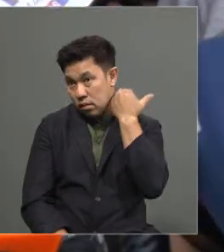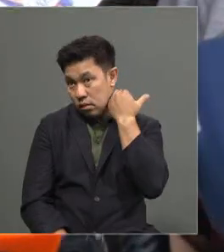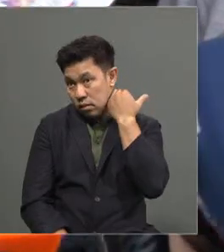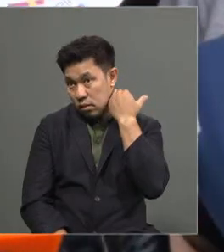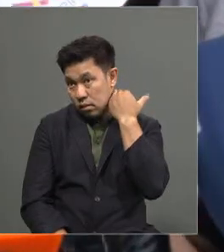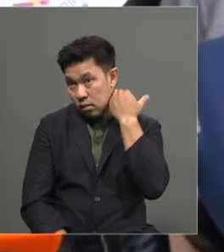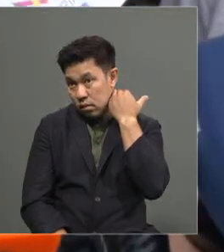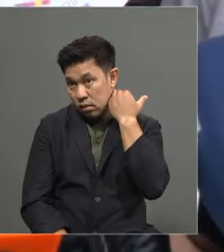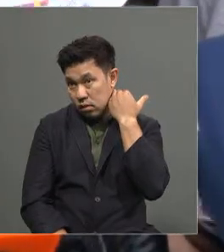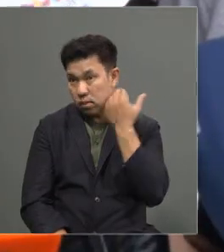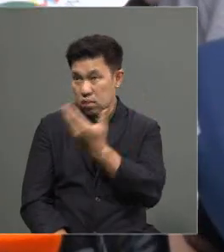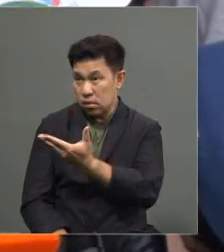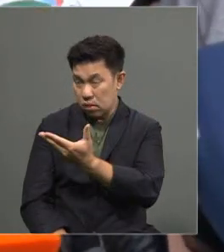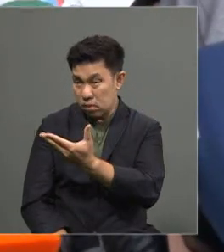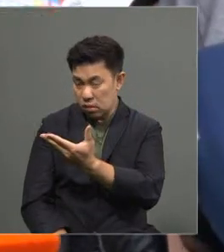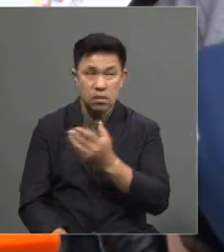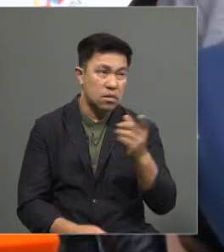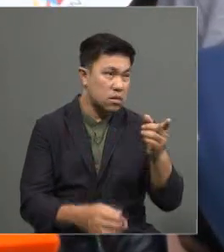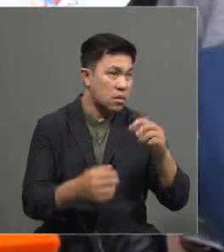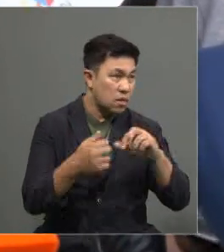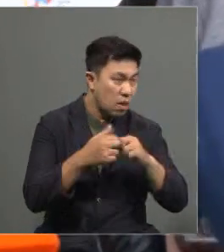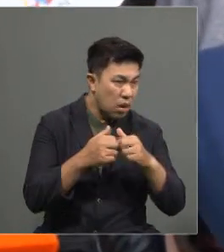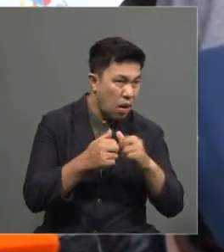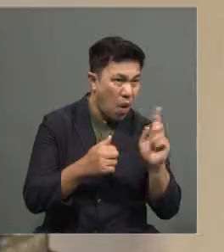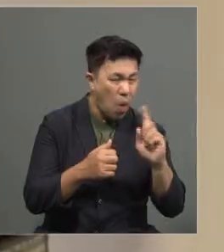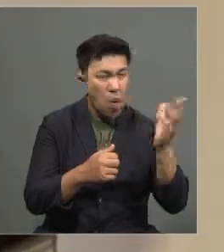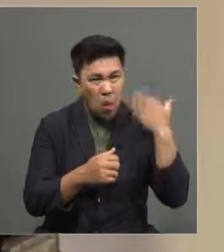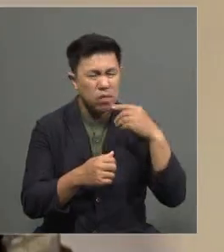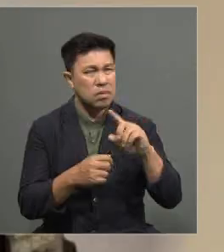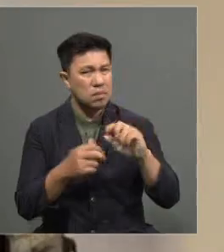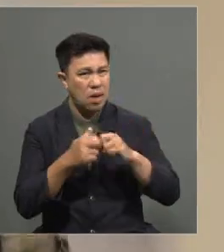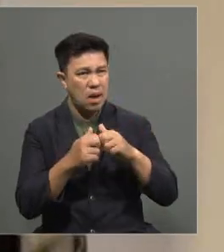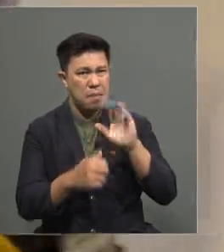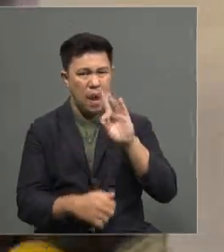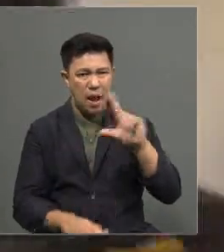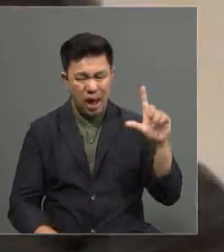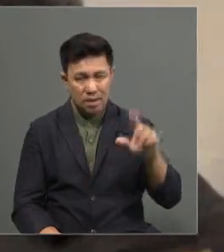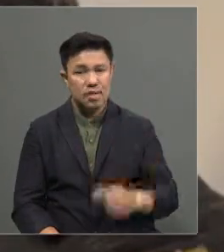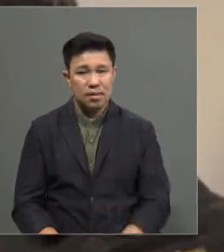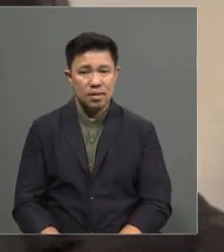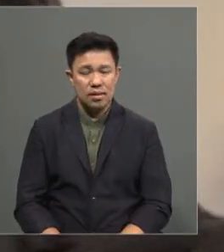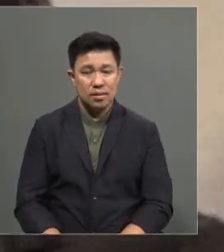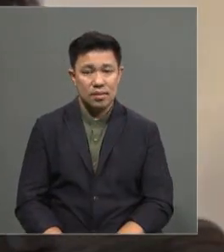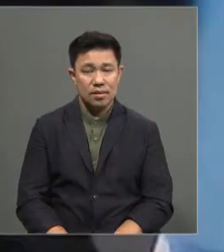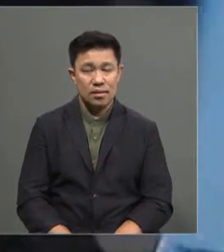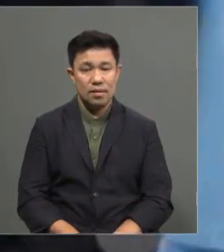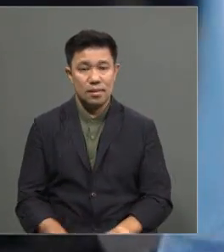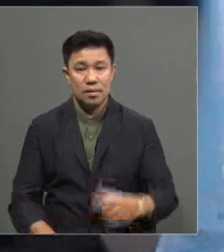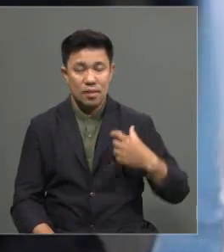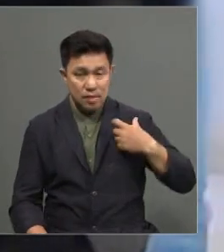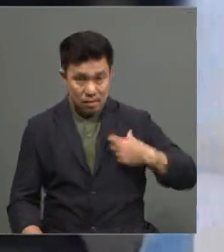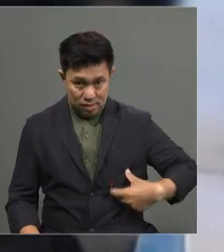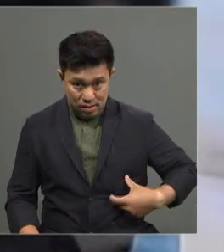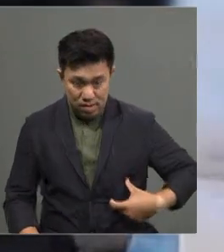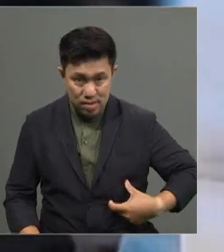ก่อนหน้านี้ที่เมื่อสักครู่ที่บอกว่าทนายบอกว่ามันมีกรณีอีกอันนึงก่อนหน้านี้8ล้านเนี่ยนะคือทางทนายเนี่ยบอกว่าทน